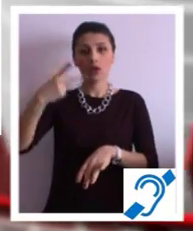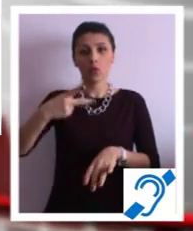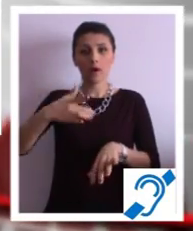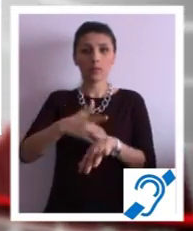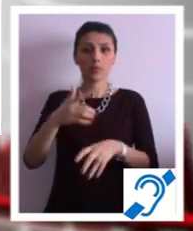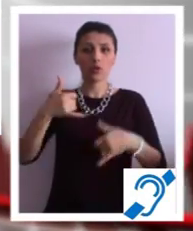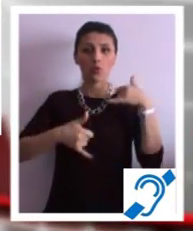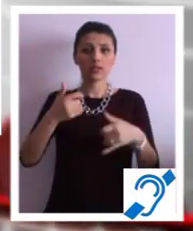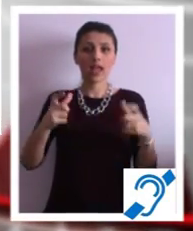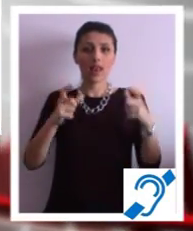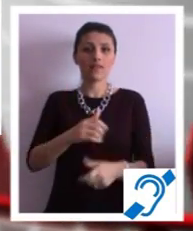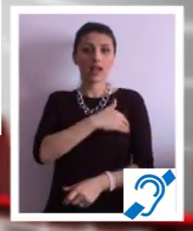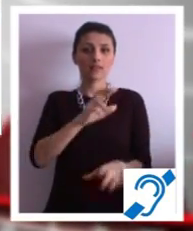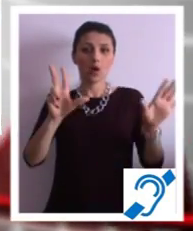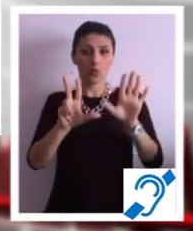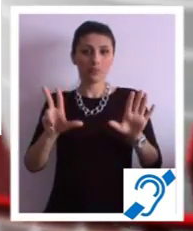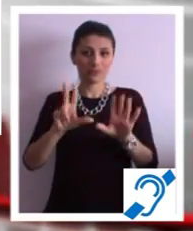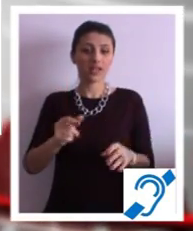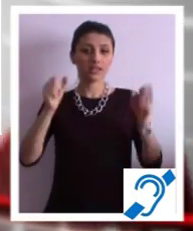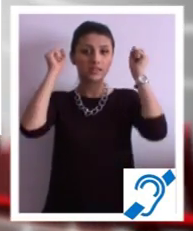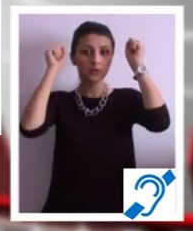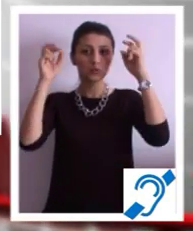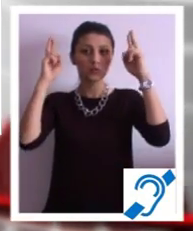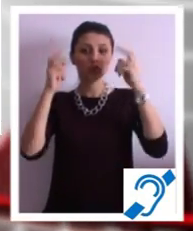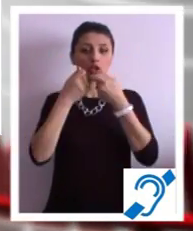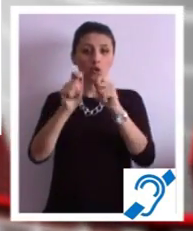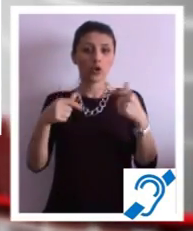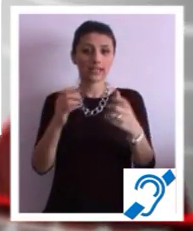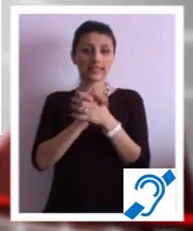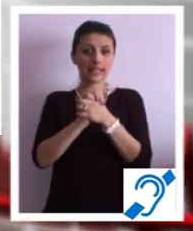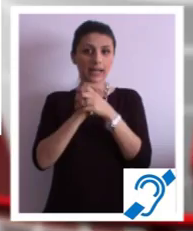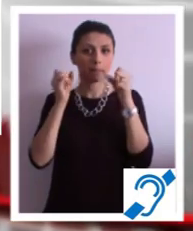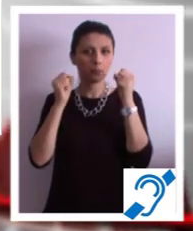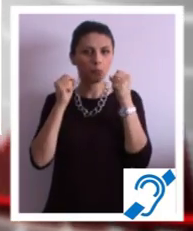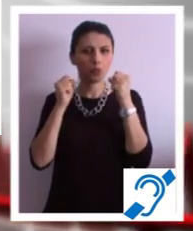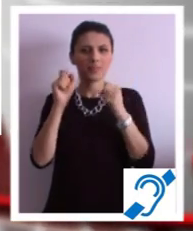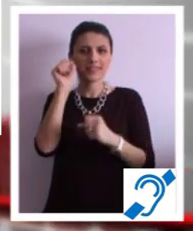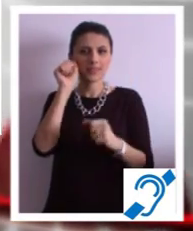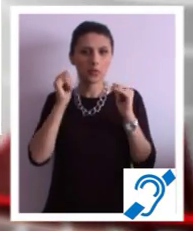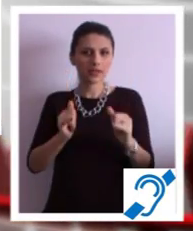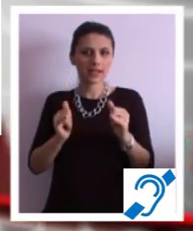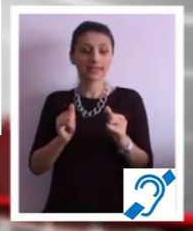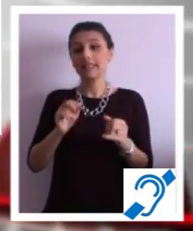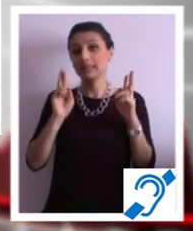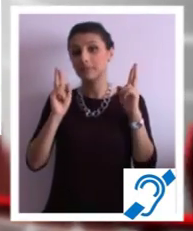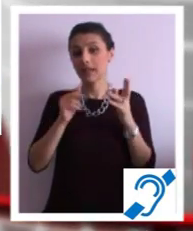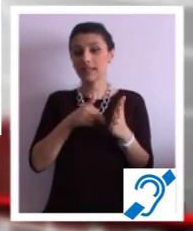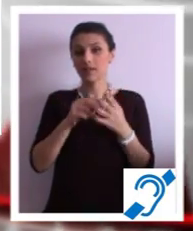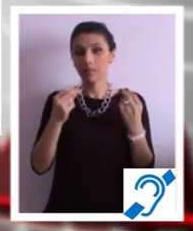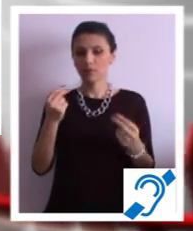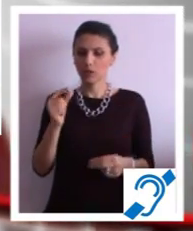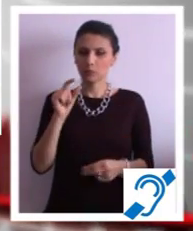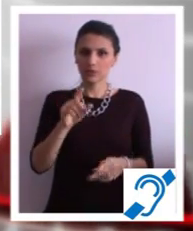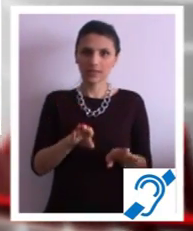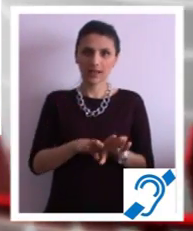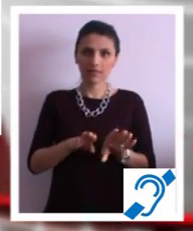concurs pentru elevii clase a 8-a. Le urez succes tuturor, le țin pumnii ca și în ziua de astăzi și sper ca lucrurile să fie cel puțin